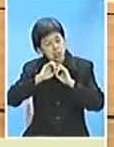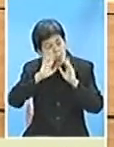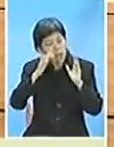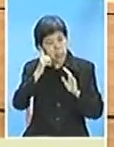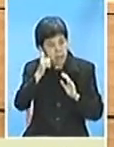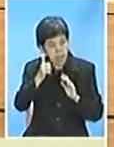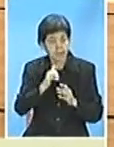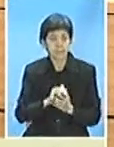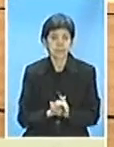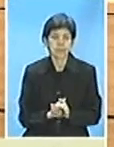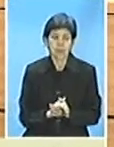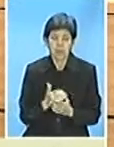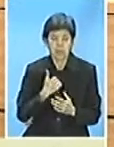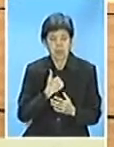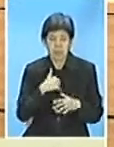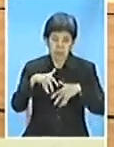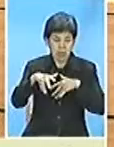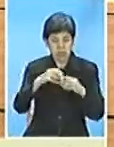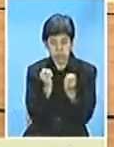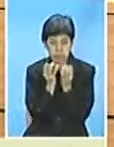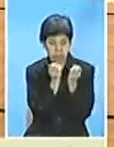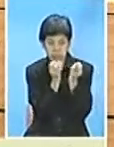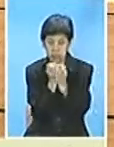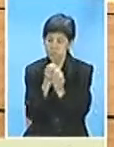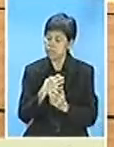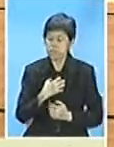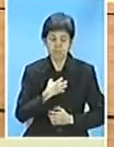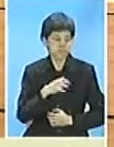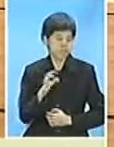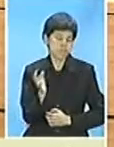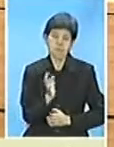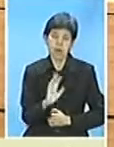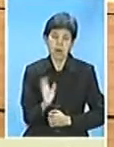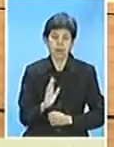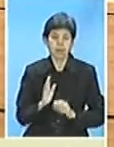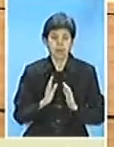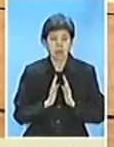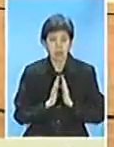และไม่เกิดความแตกแยกในสังคมอีกต่อไปขอขอบพระคุณค่ะ